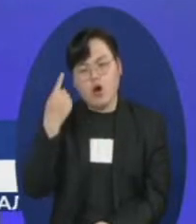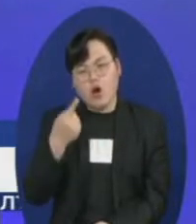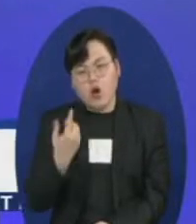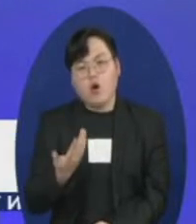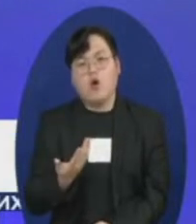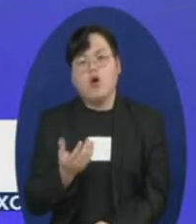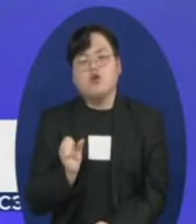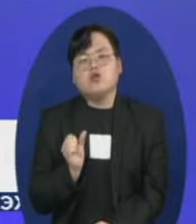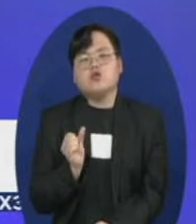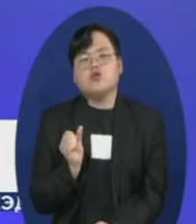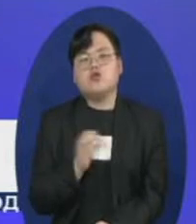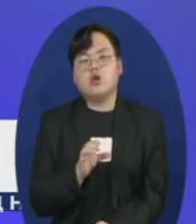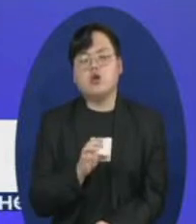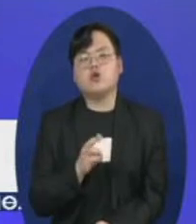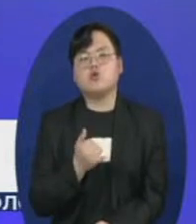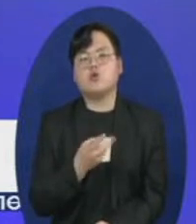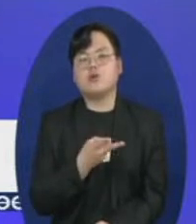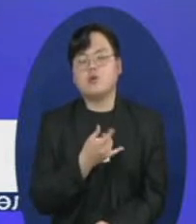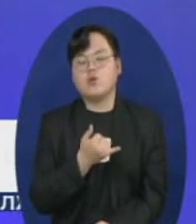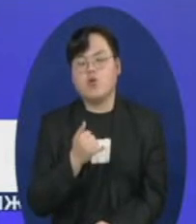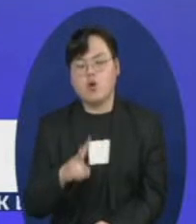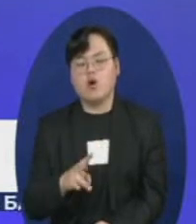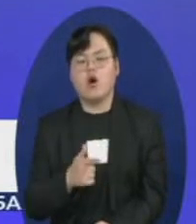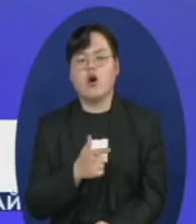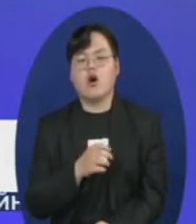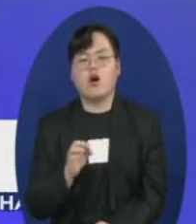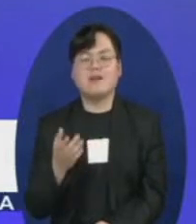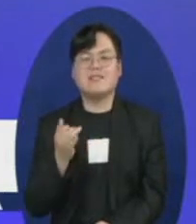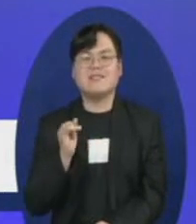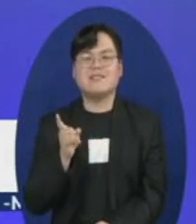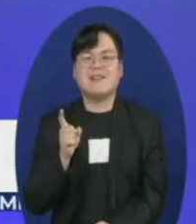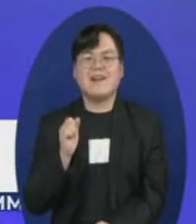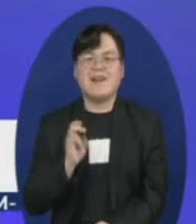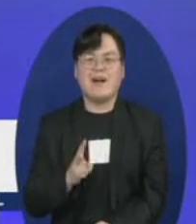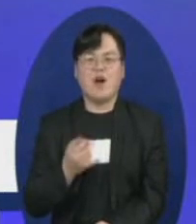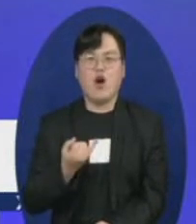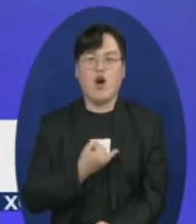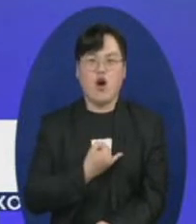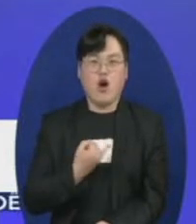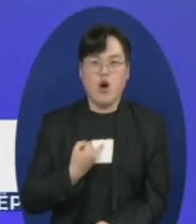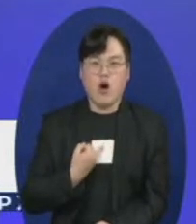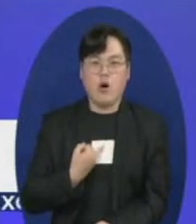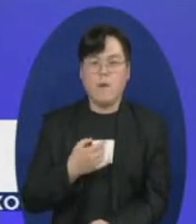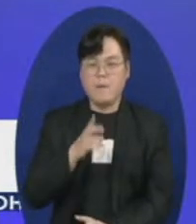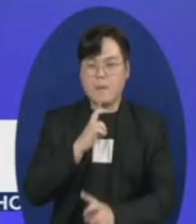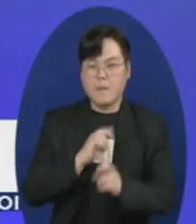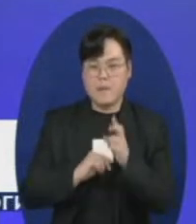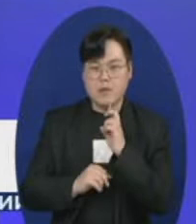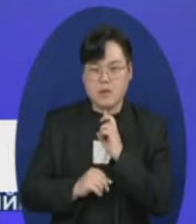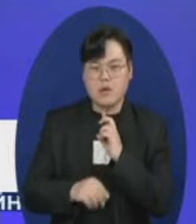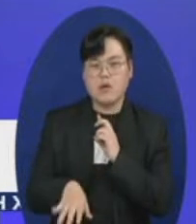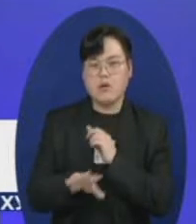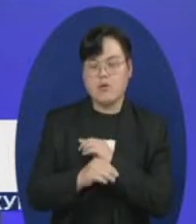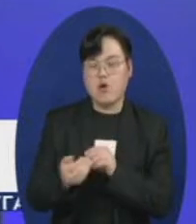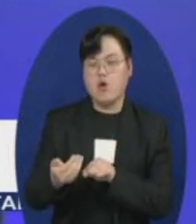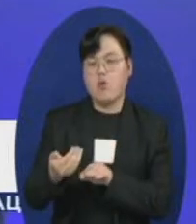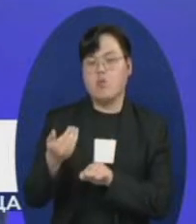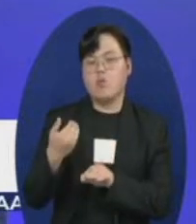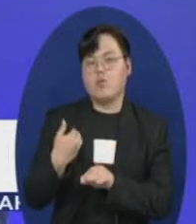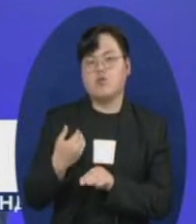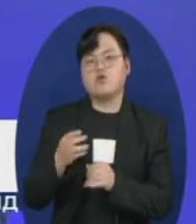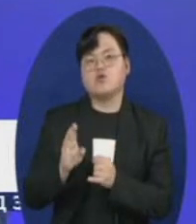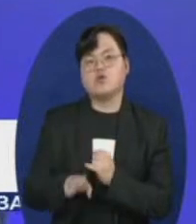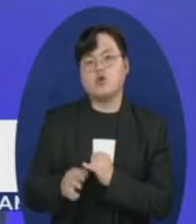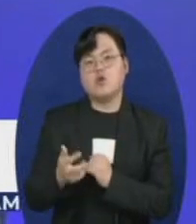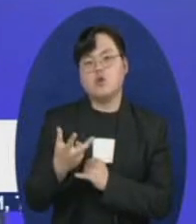санаа, ёс суртахуун, гоо сайхны төлөвшөлд ихээхэн охирол учруулах хор уршигтайг бидний туулж